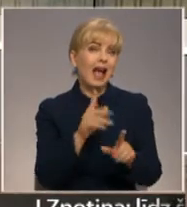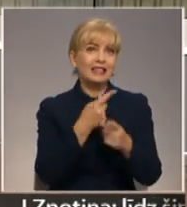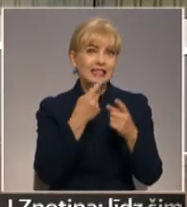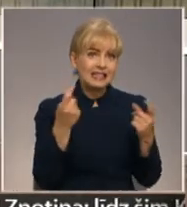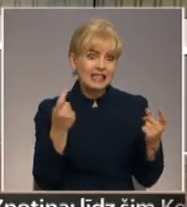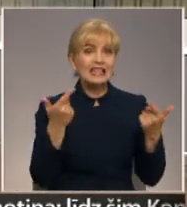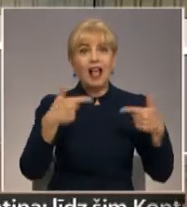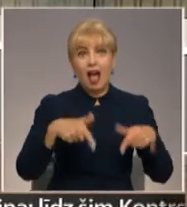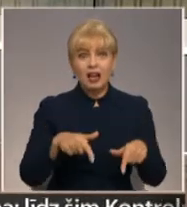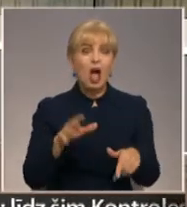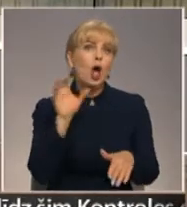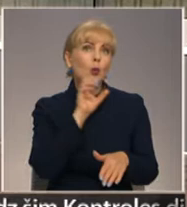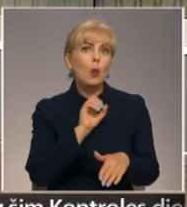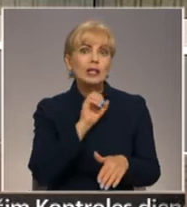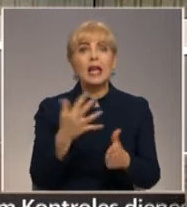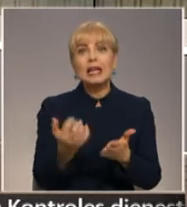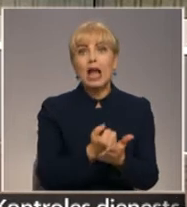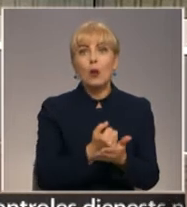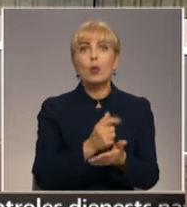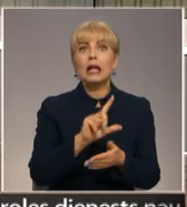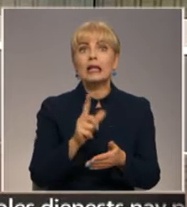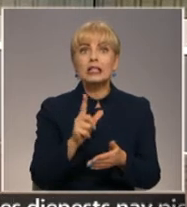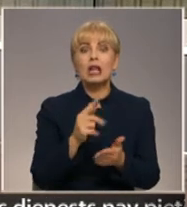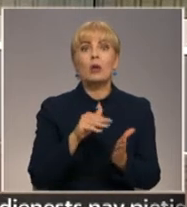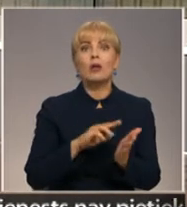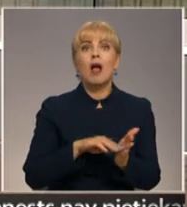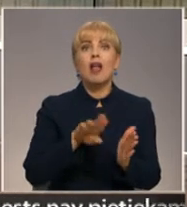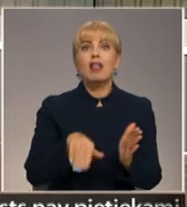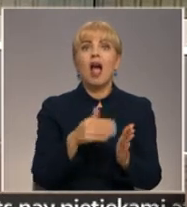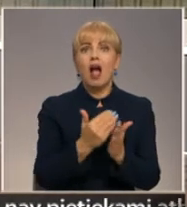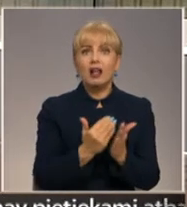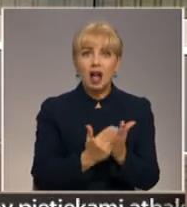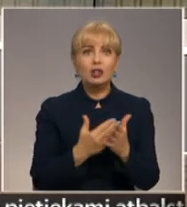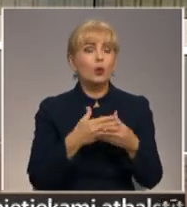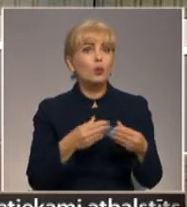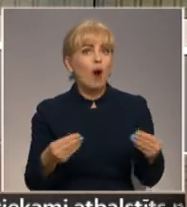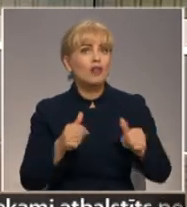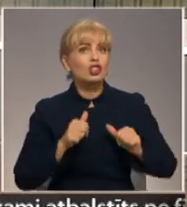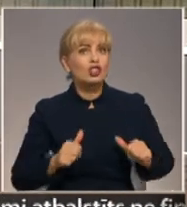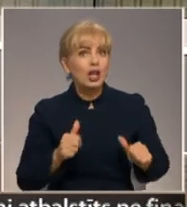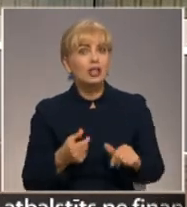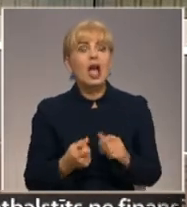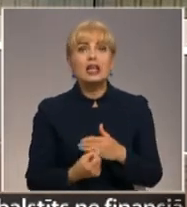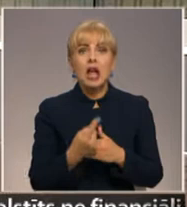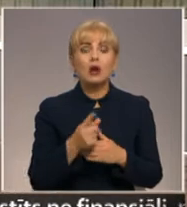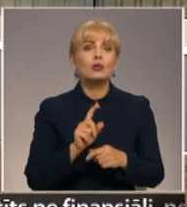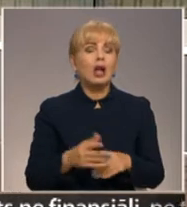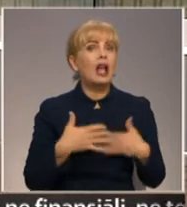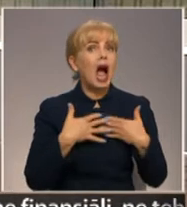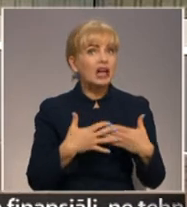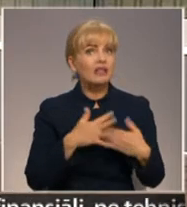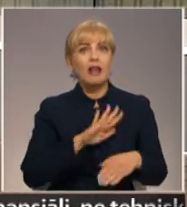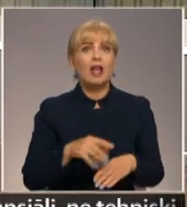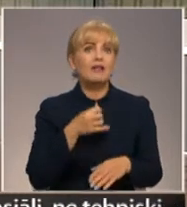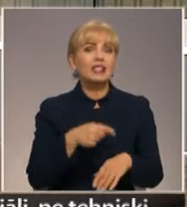Noziedzīgi iegūt līdzekļu legalizācijas novēršanas dienestam jākļūst proaktīvam, nevis tikai jārēģē uz jau notikušo. Tā saka